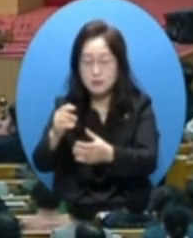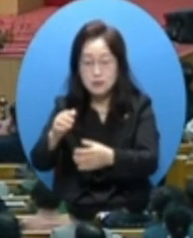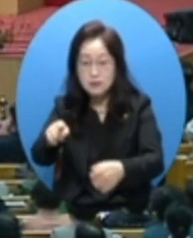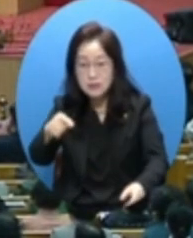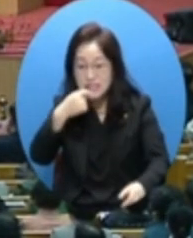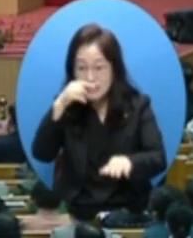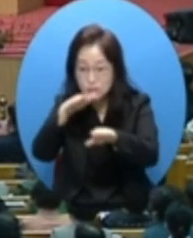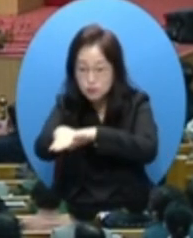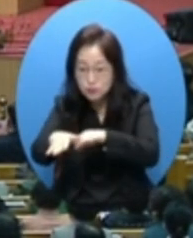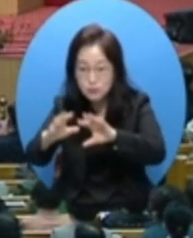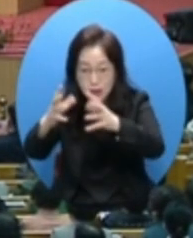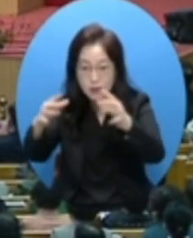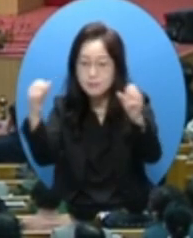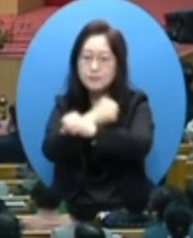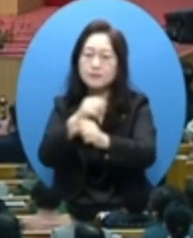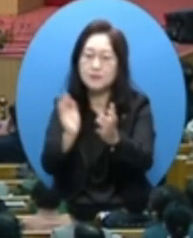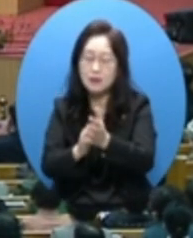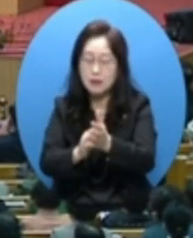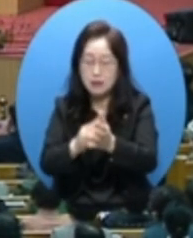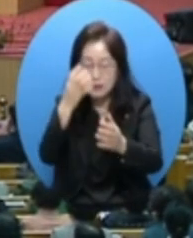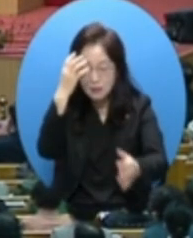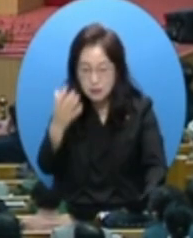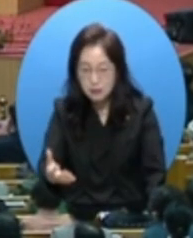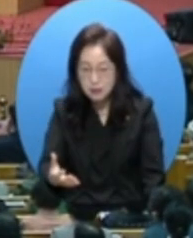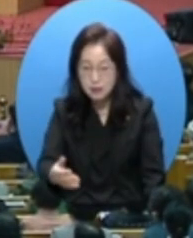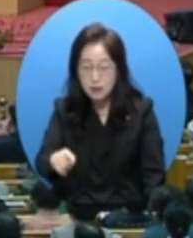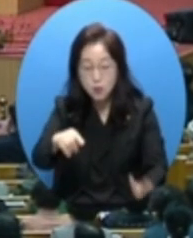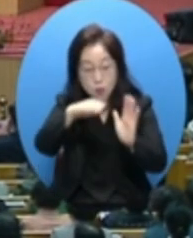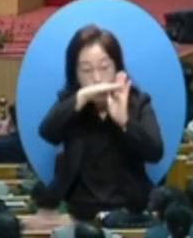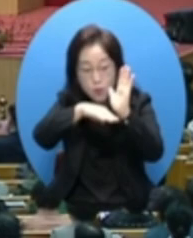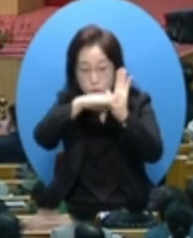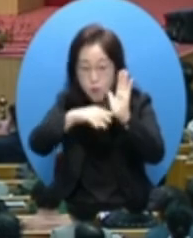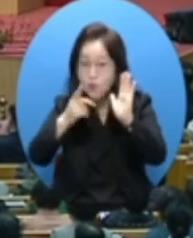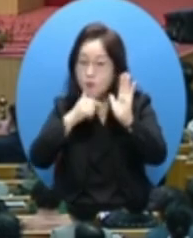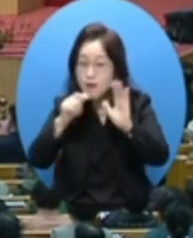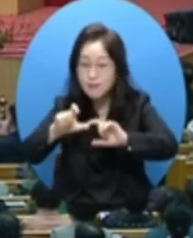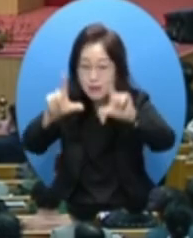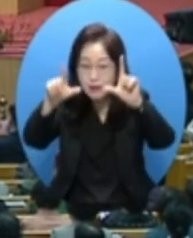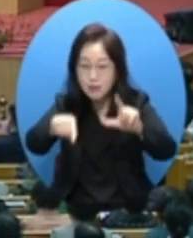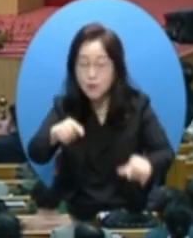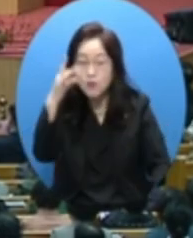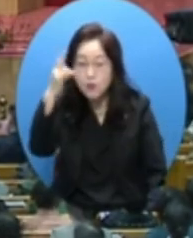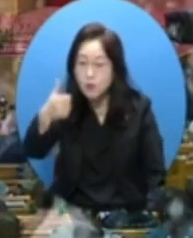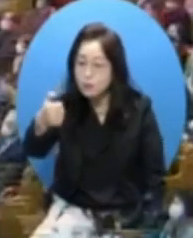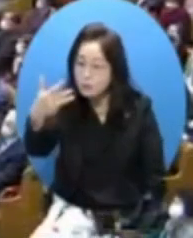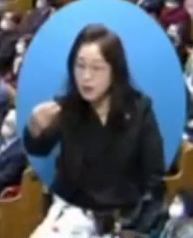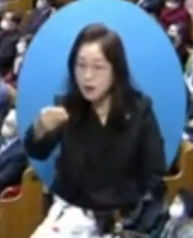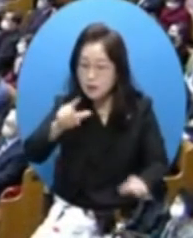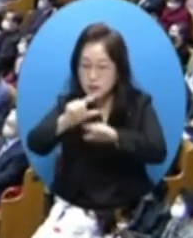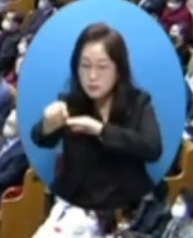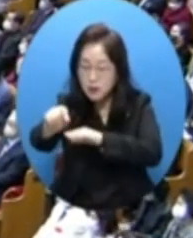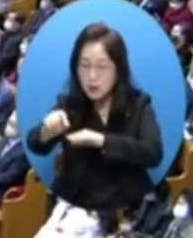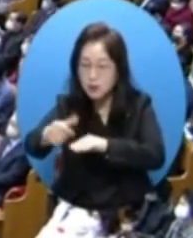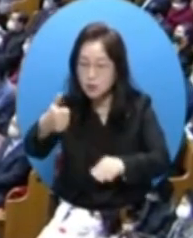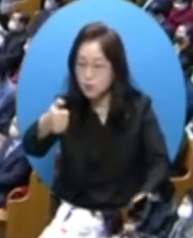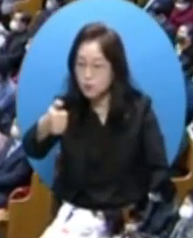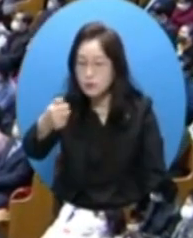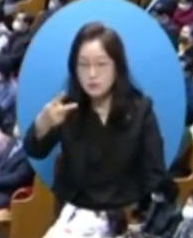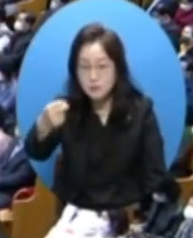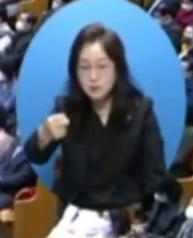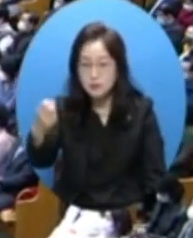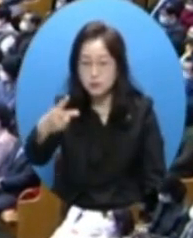연구해 보니까 그 당시 월남 정규균이 58만 명 지방군이 52만명 전투 원짜리